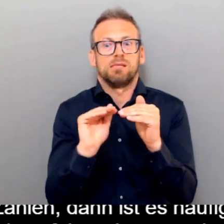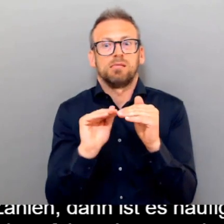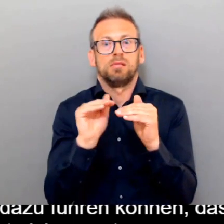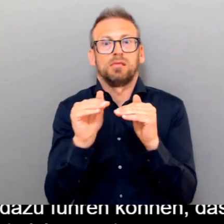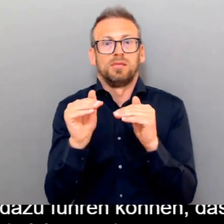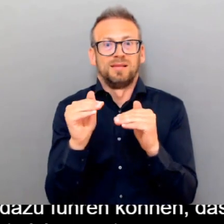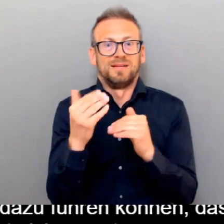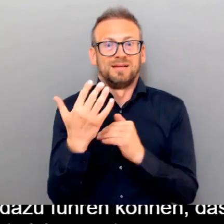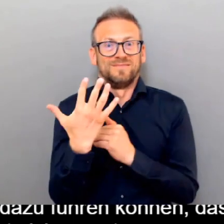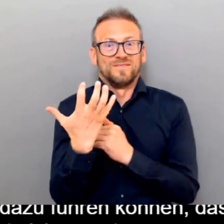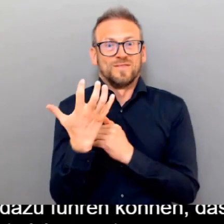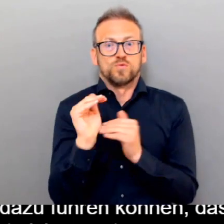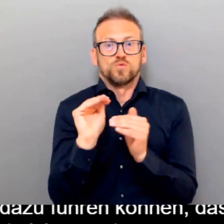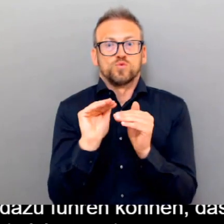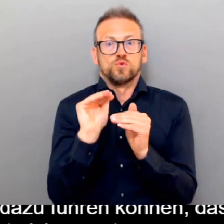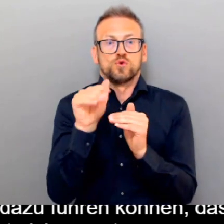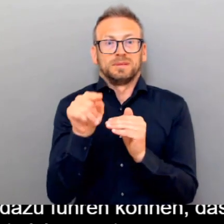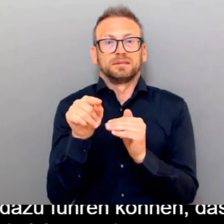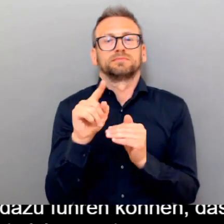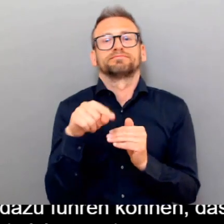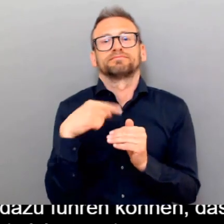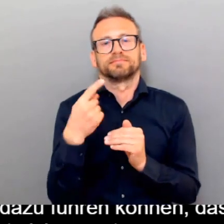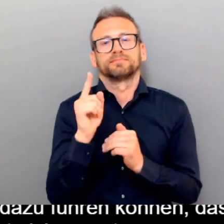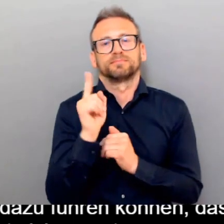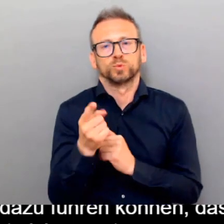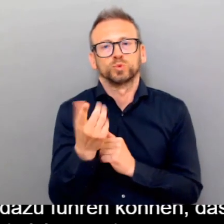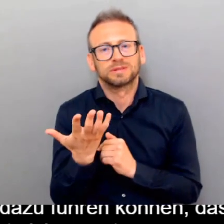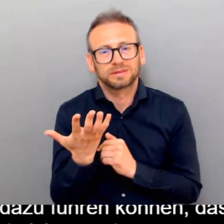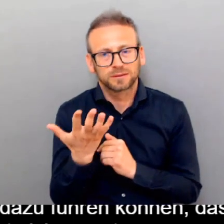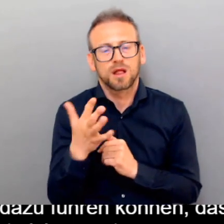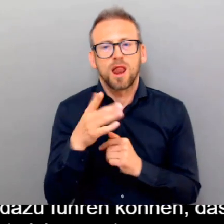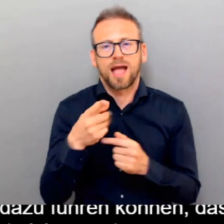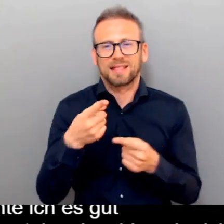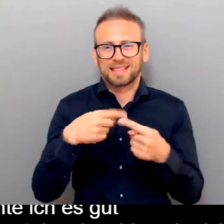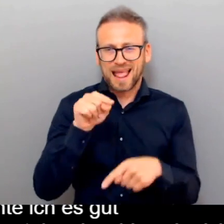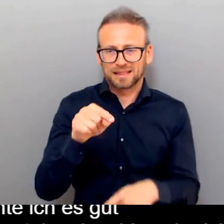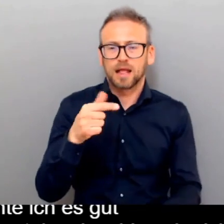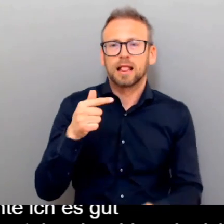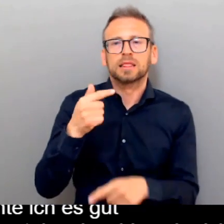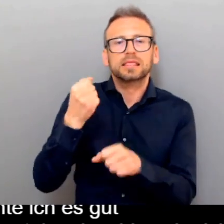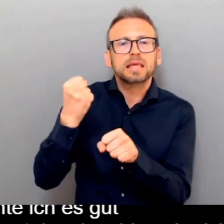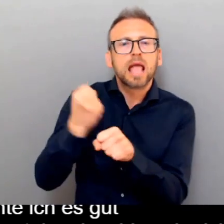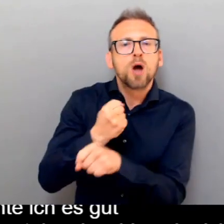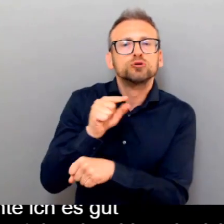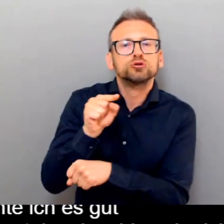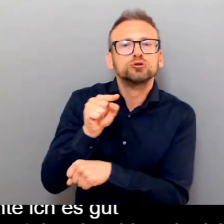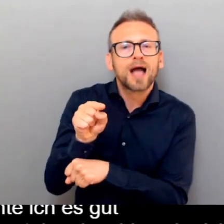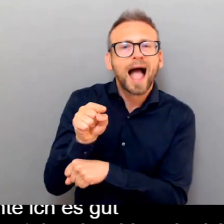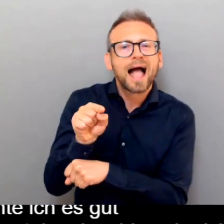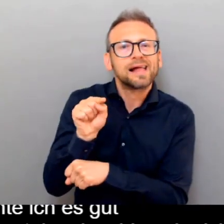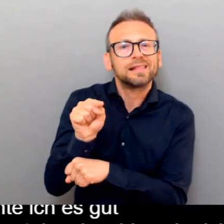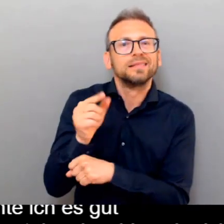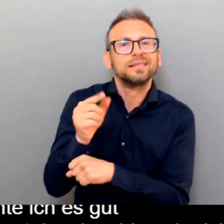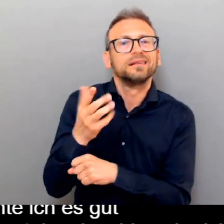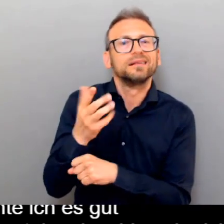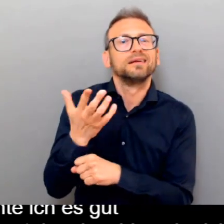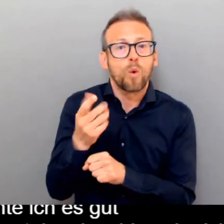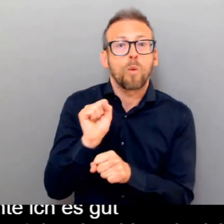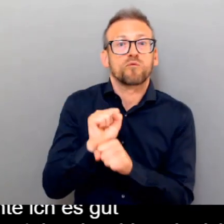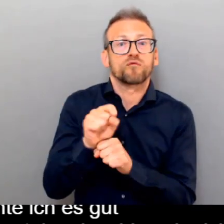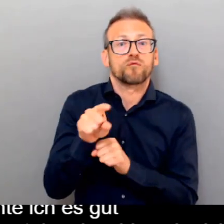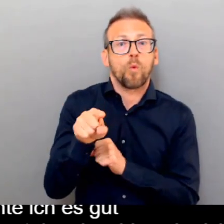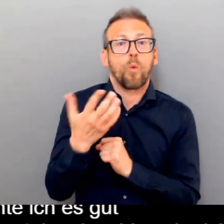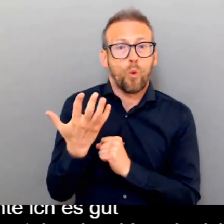50 pro 100.000 erreicht wurde, man gesagt hat, wir haben im Moment einiges an Ausbruchsgeschehen in Alten- und